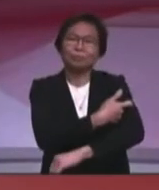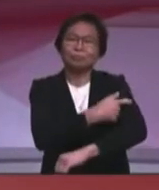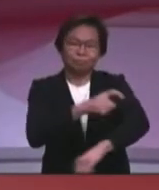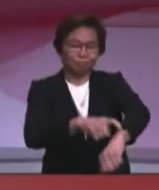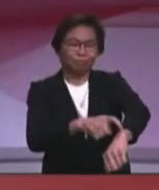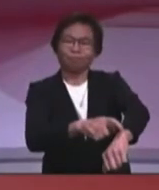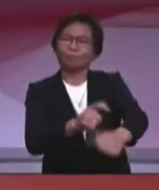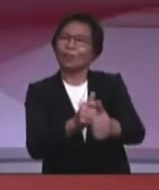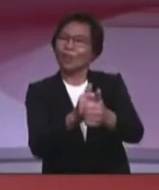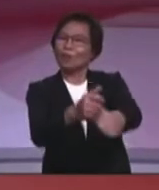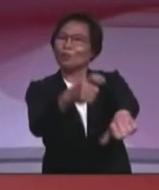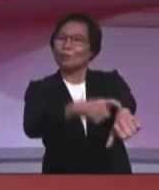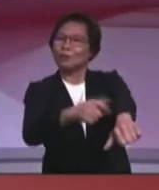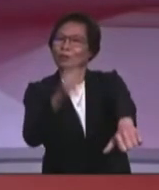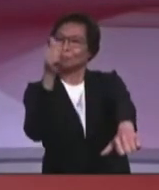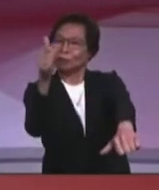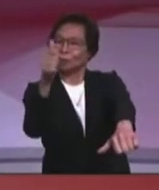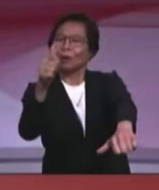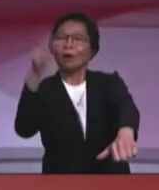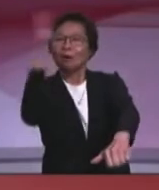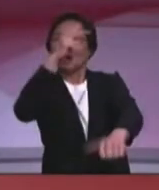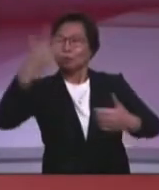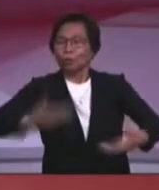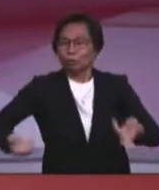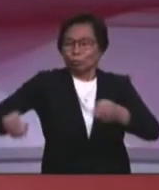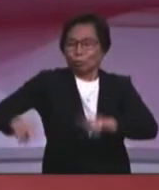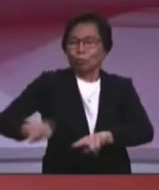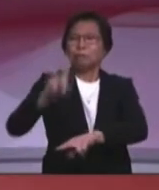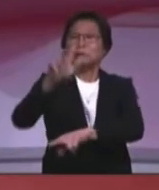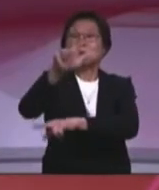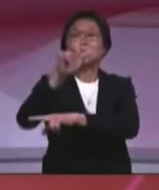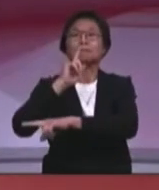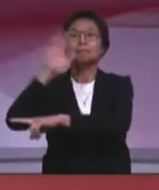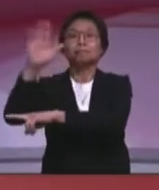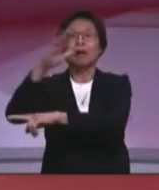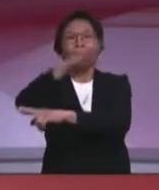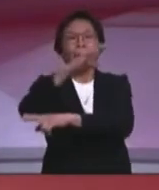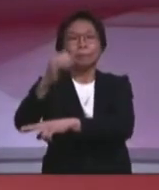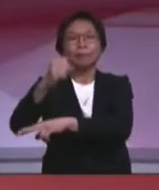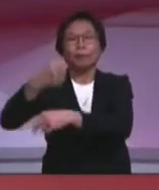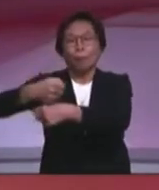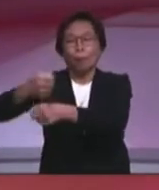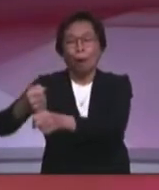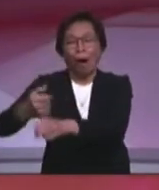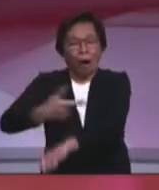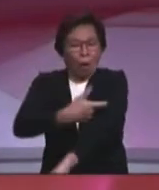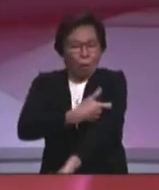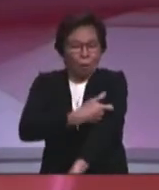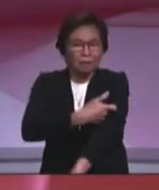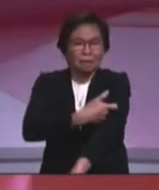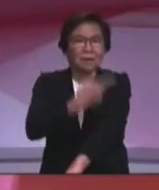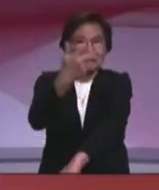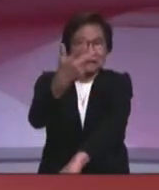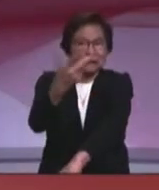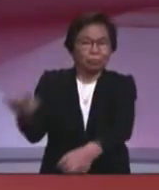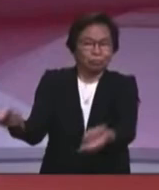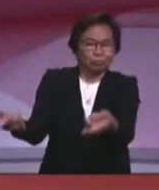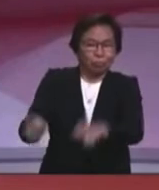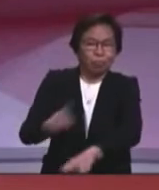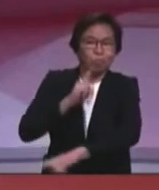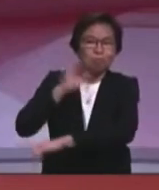kerajaan telah menandatangani tiga perjanjian dengan Syarikat pengeluar vaksin dan dijangkau